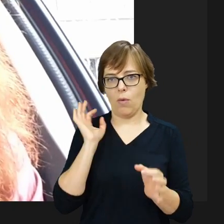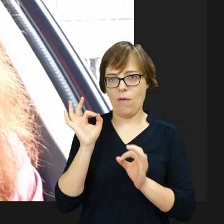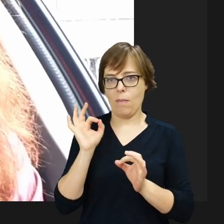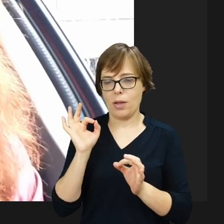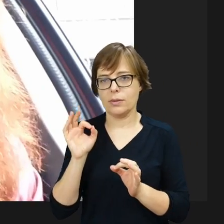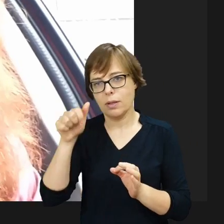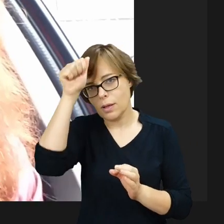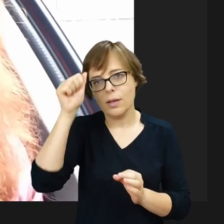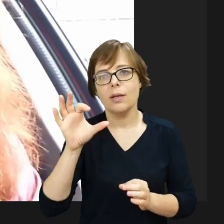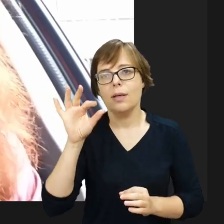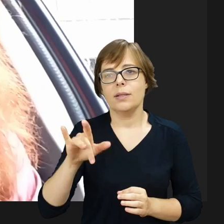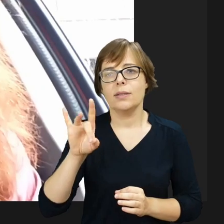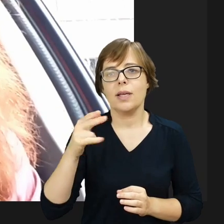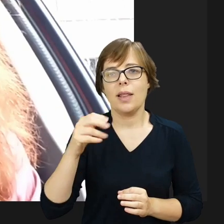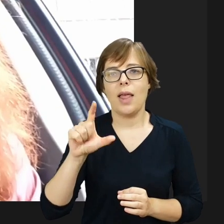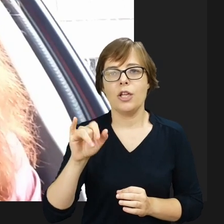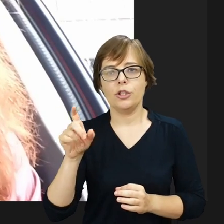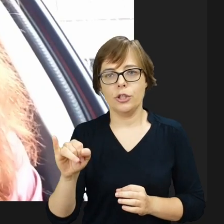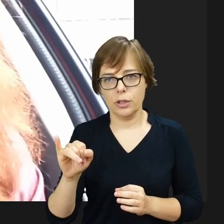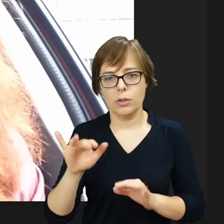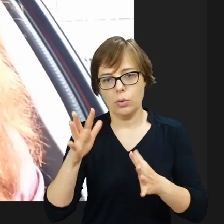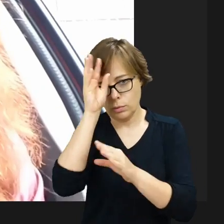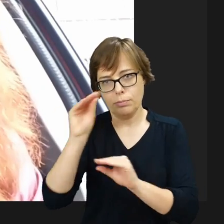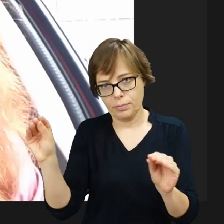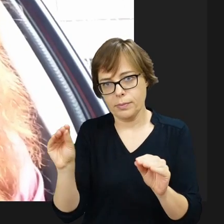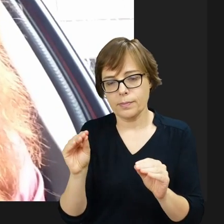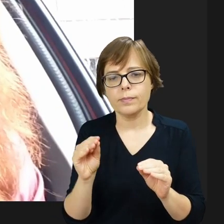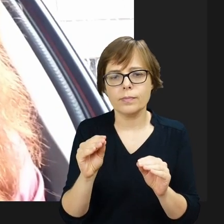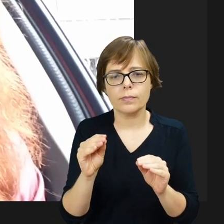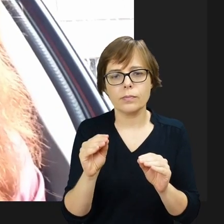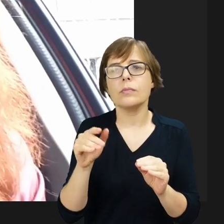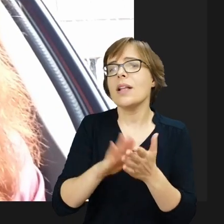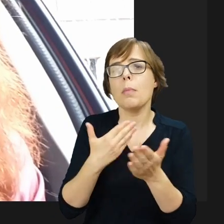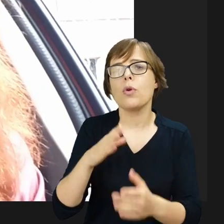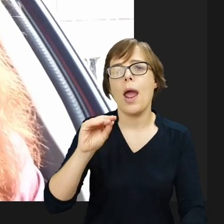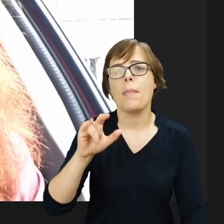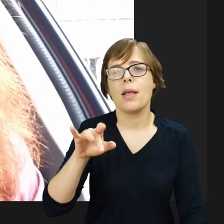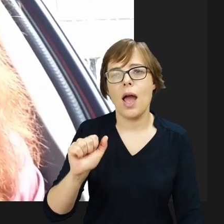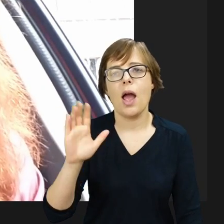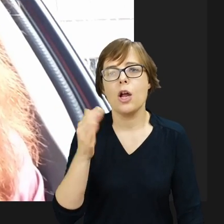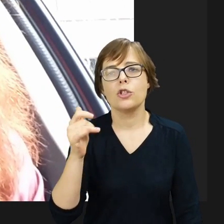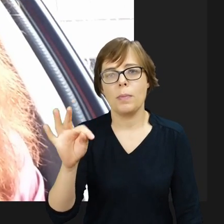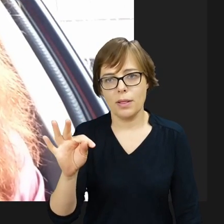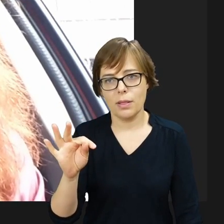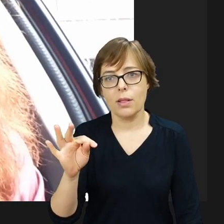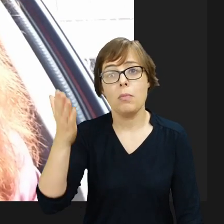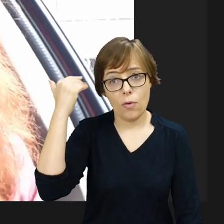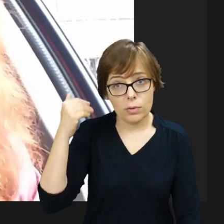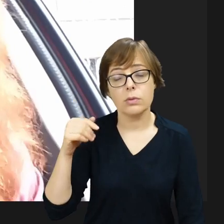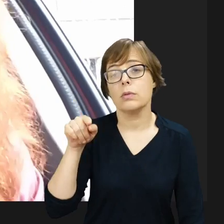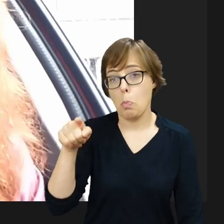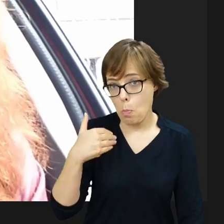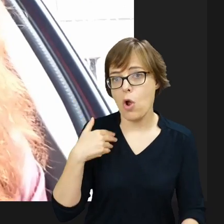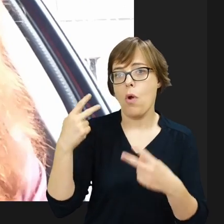tej pory, na przykład pani Emilii Schmidt, którzy do tej pory się zgłaszali do mediów,